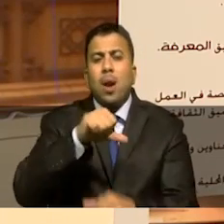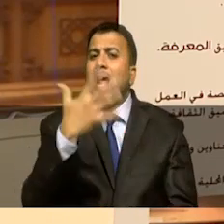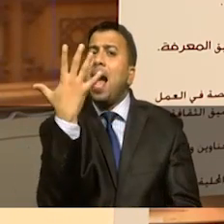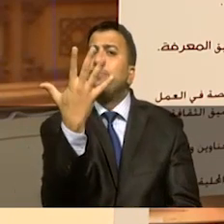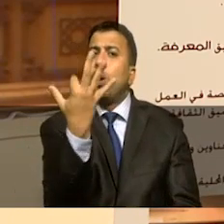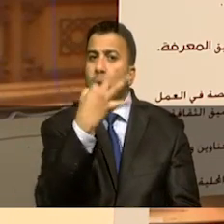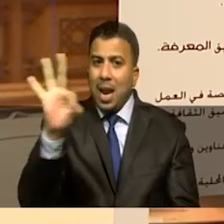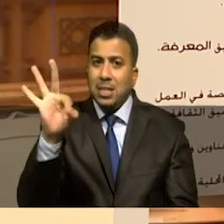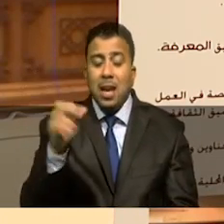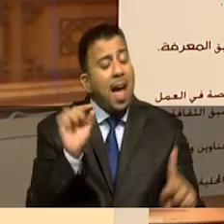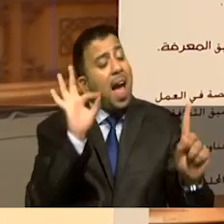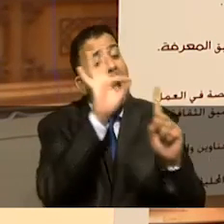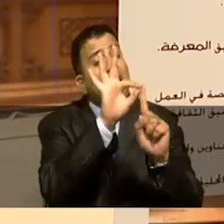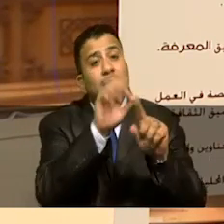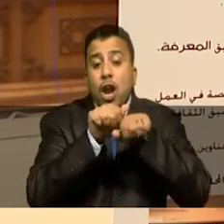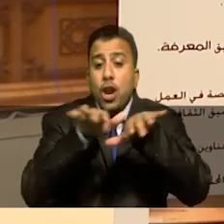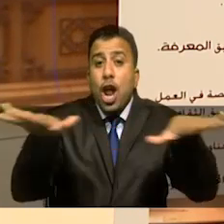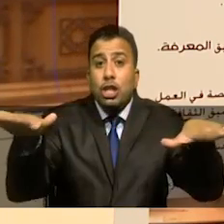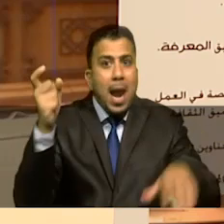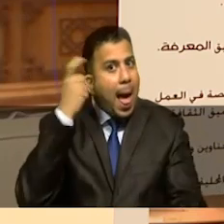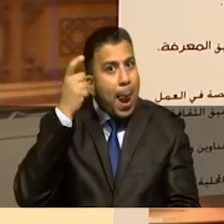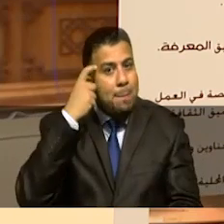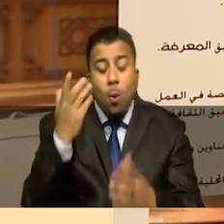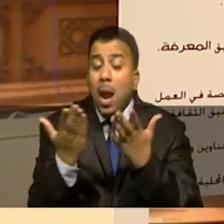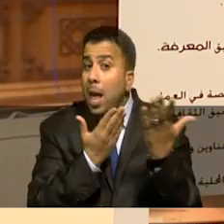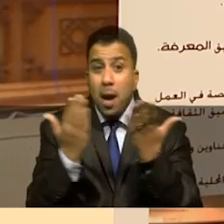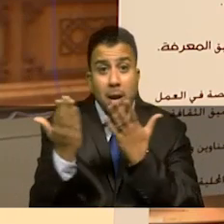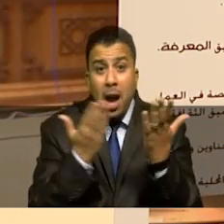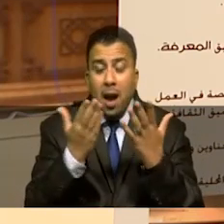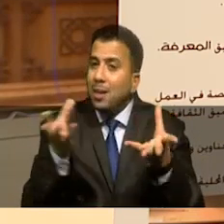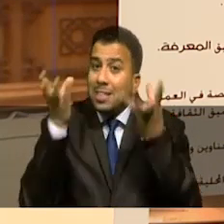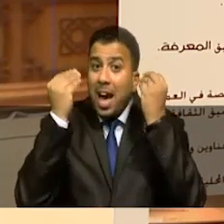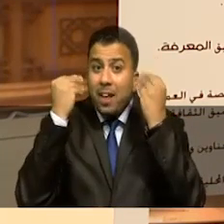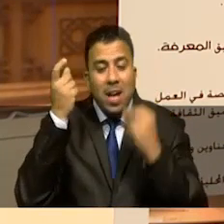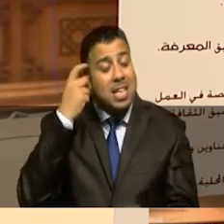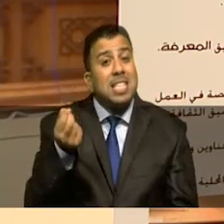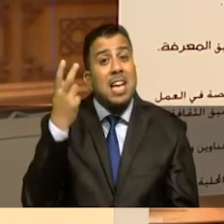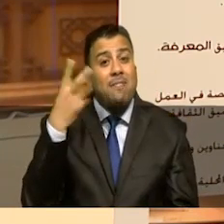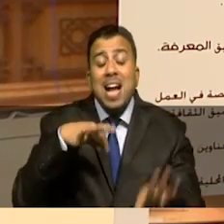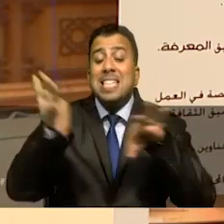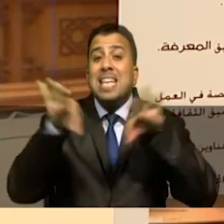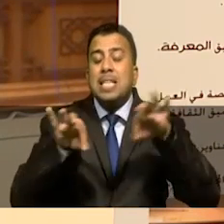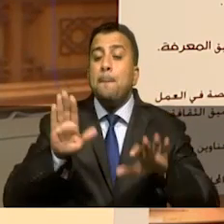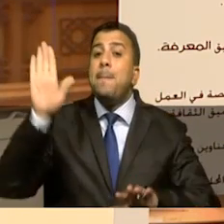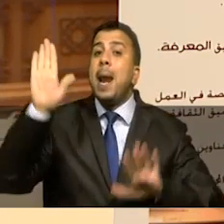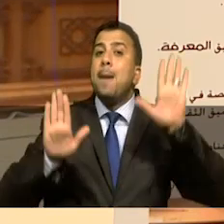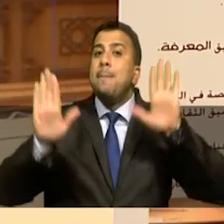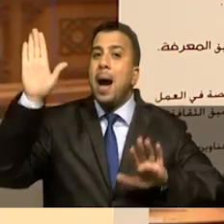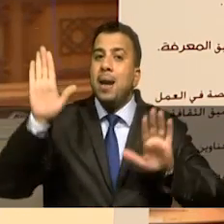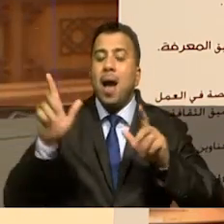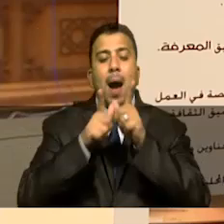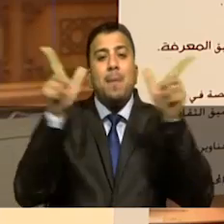35، والتي تهدف لنشر العلم والقراءة بالإضافة لتعريف بثقافة السياسة البرلمانية.